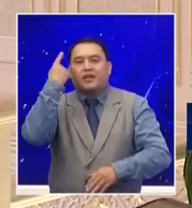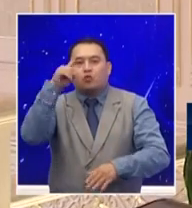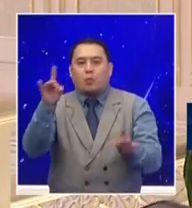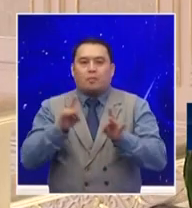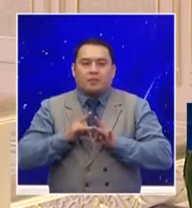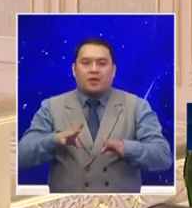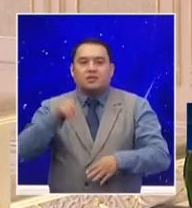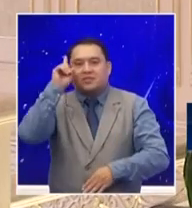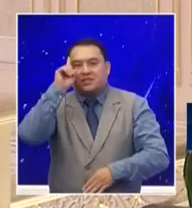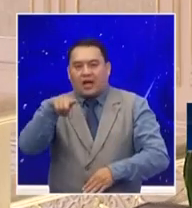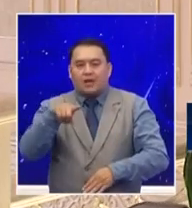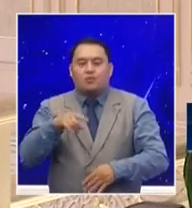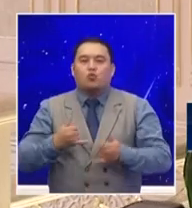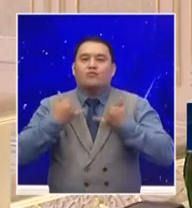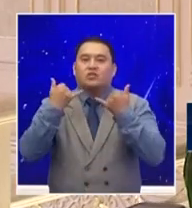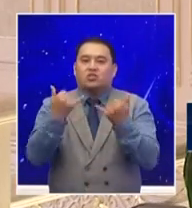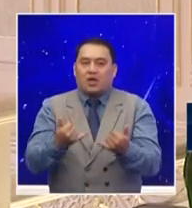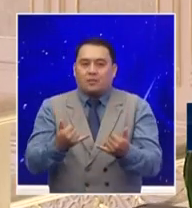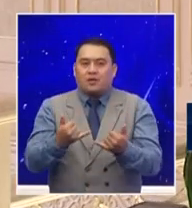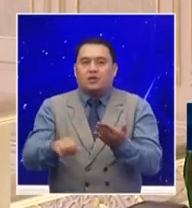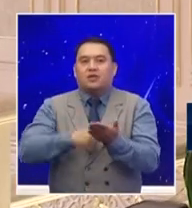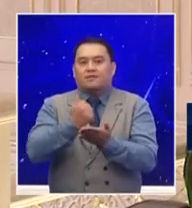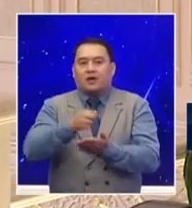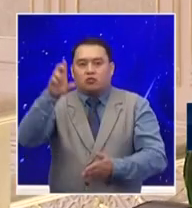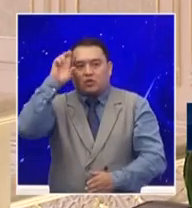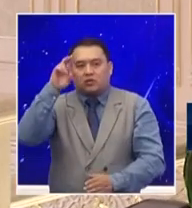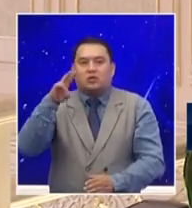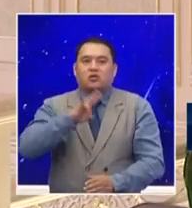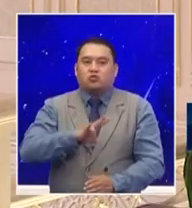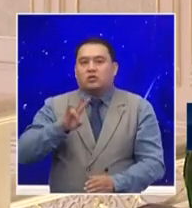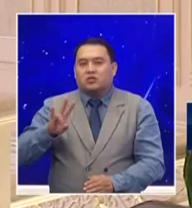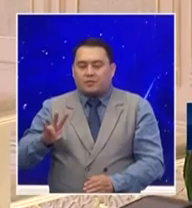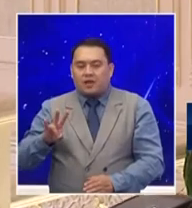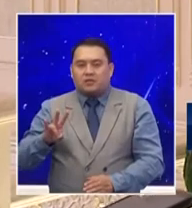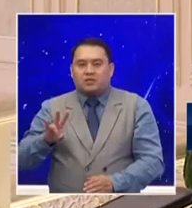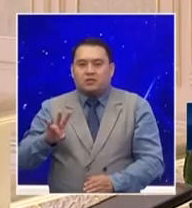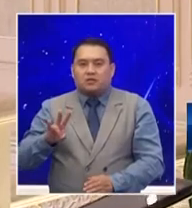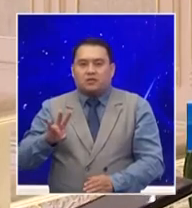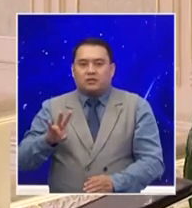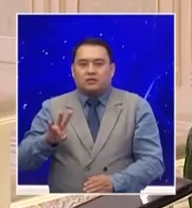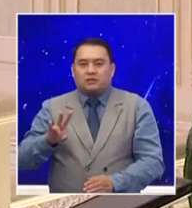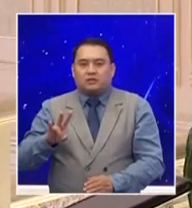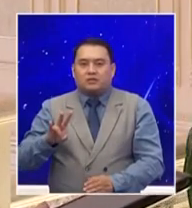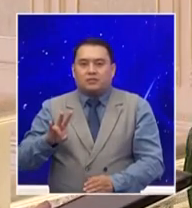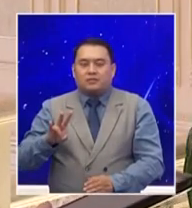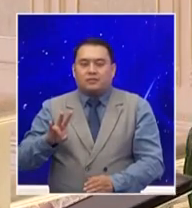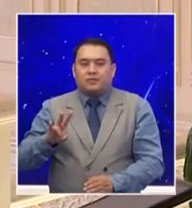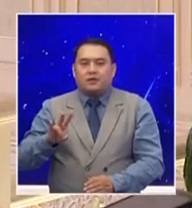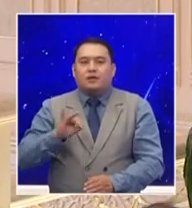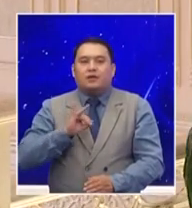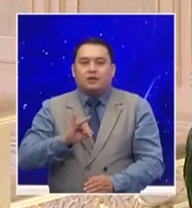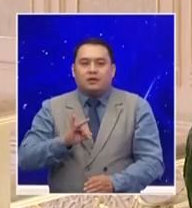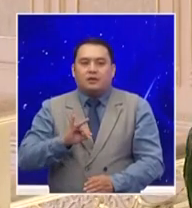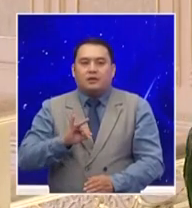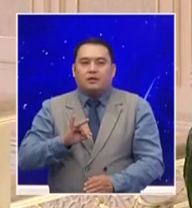как мы с вами знаем, уважаемым Елбасы, нашим первым президентом, лидером нации Нурсултаном Абишевичем Назарбаевым.